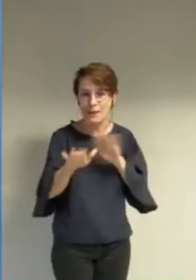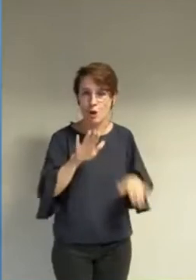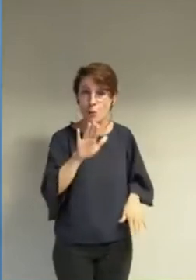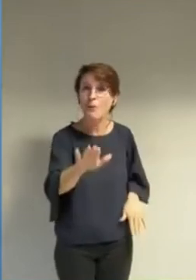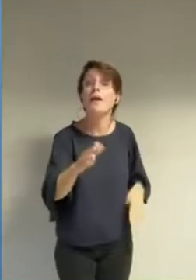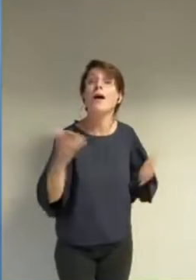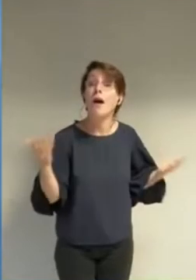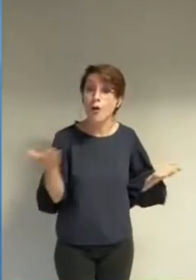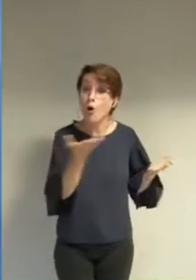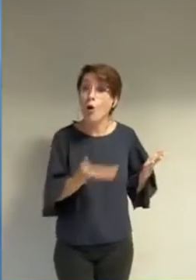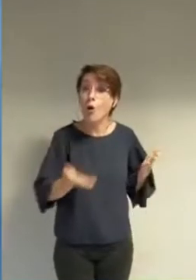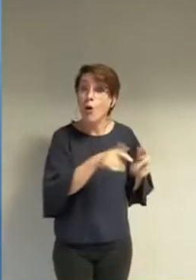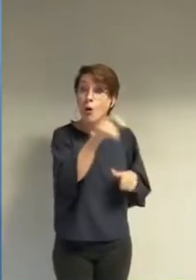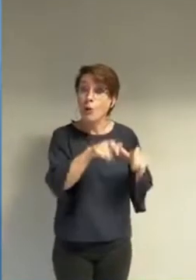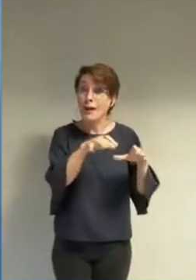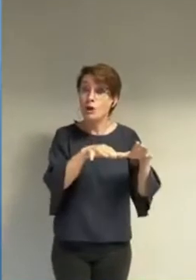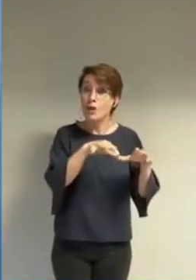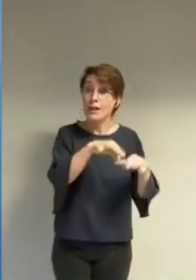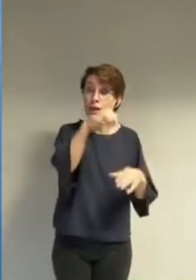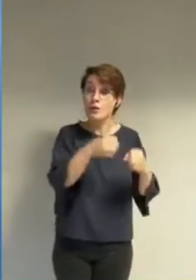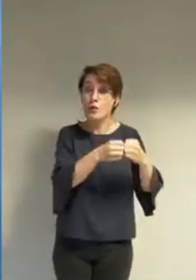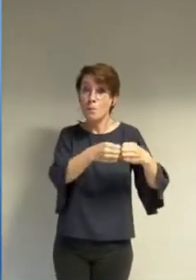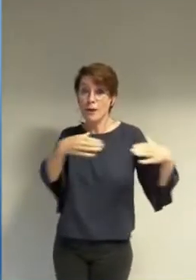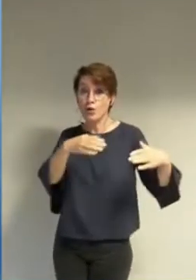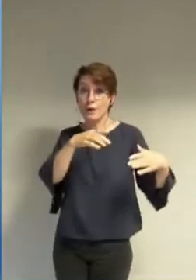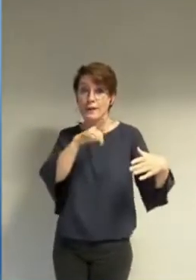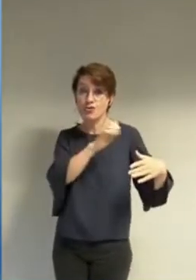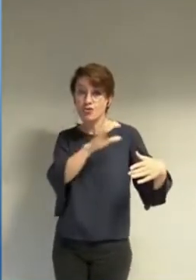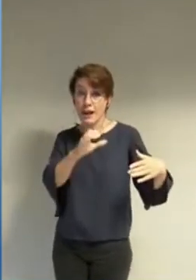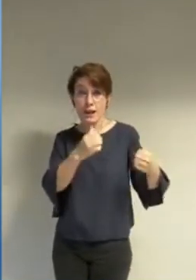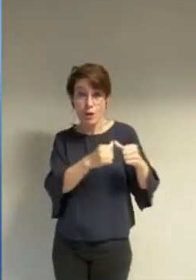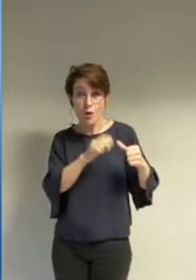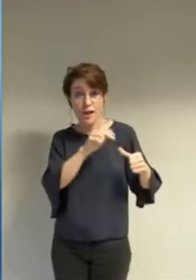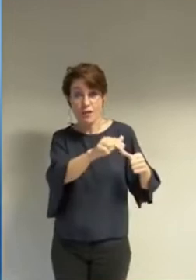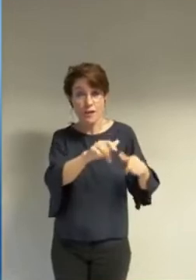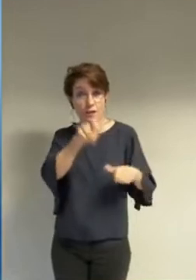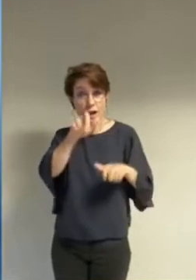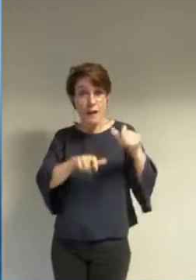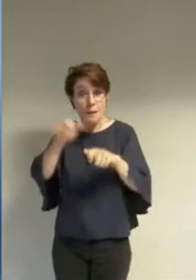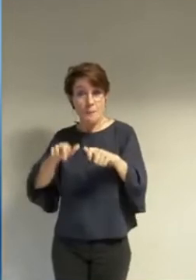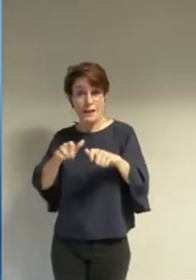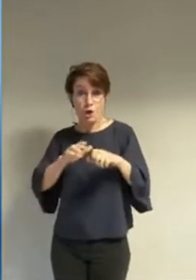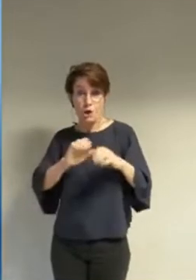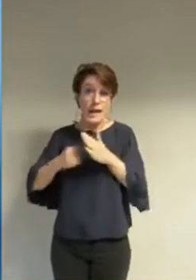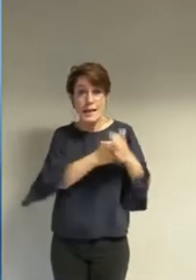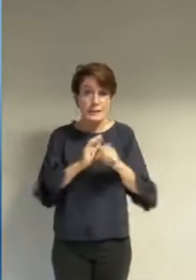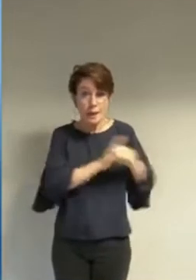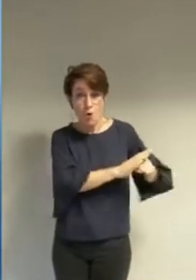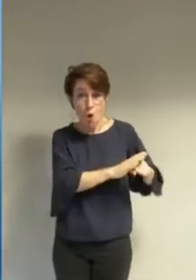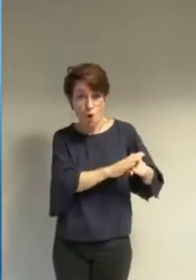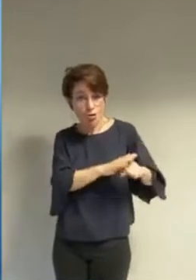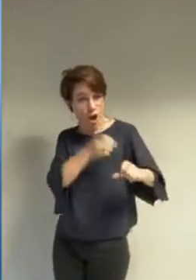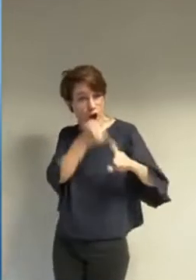eux, bénéficier des nervis antifa, voir leurs murs tagués comme un certain nombre de Grenoblois ou se